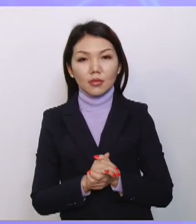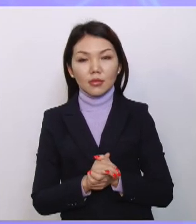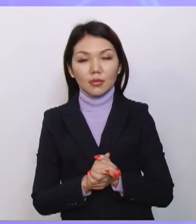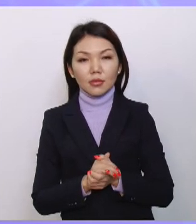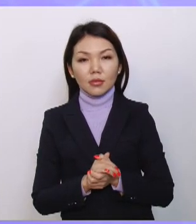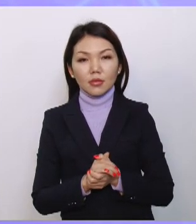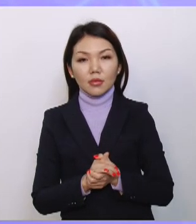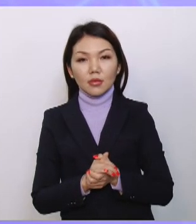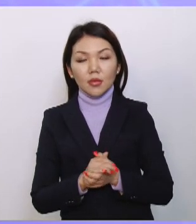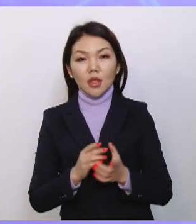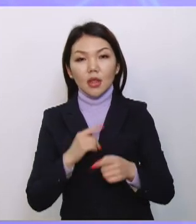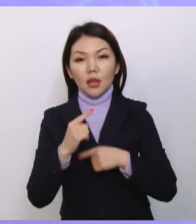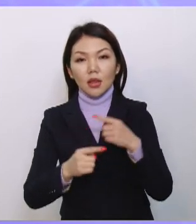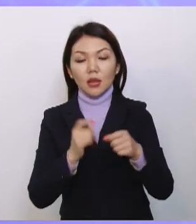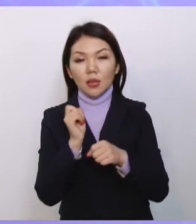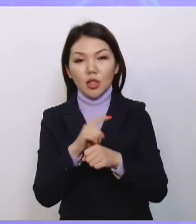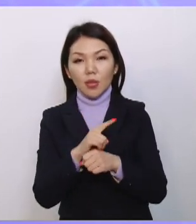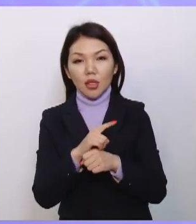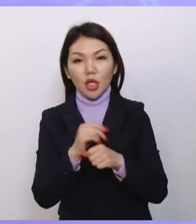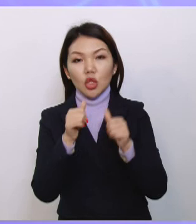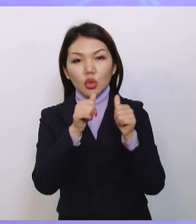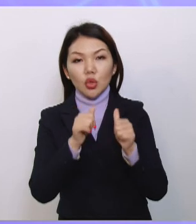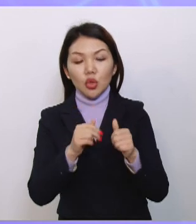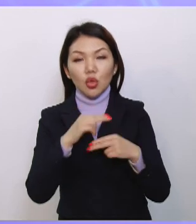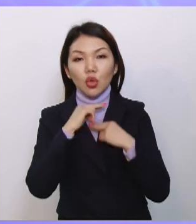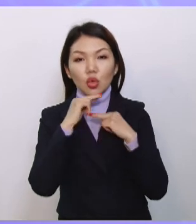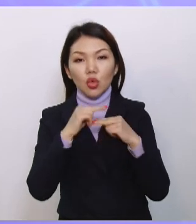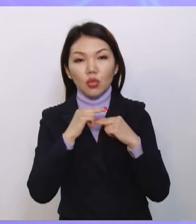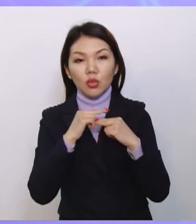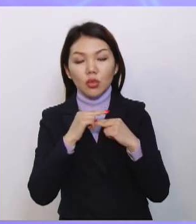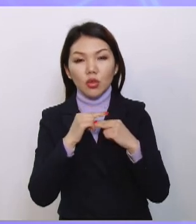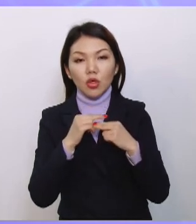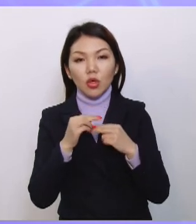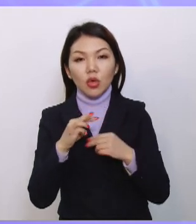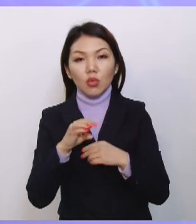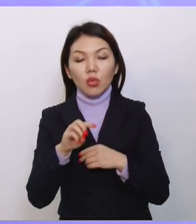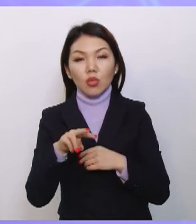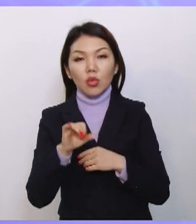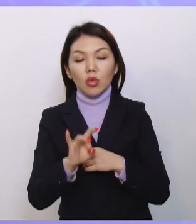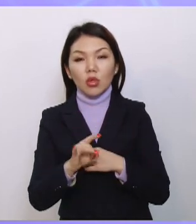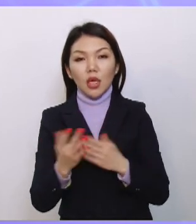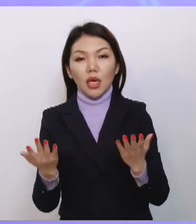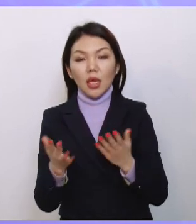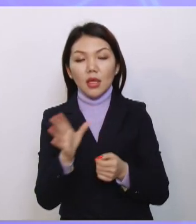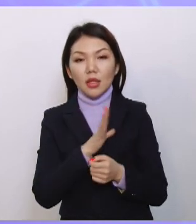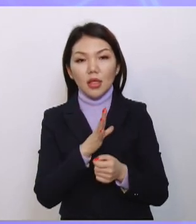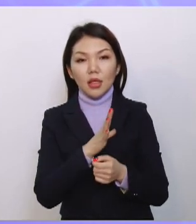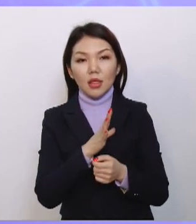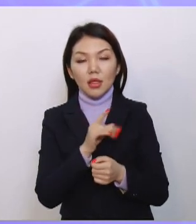Ал эми бул тапшырмада сүрөттөргө көңүл буруп, мөмөлөр кандай экенин, алардан эмне